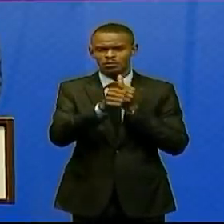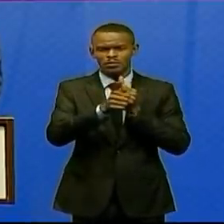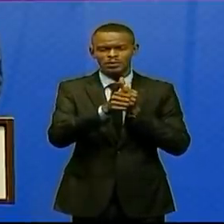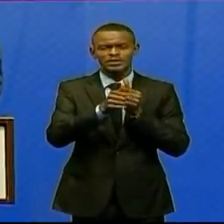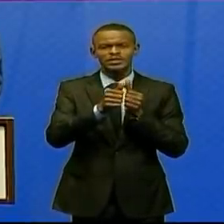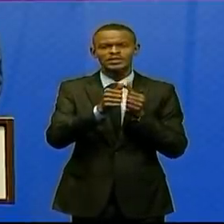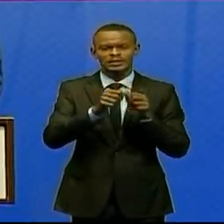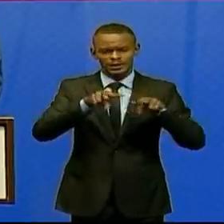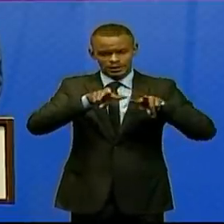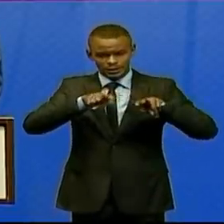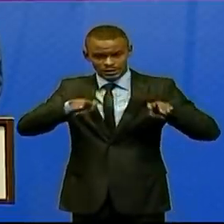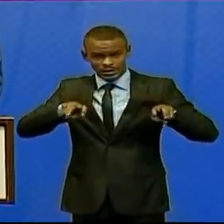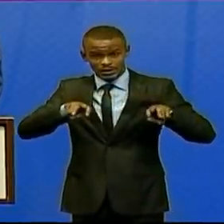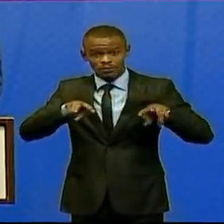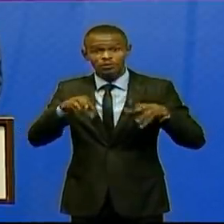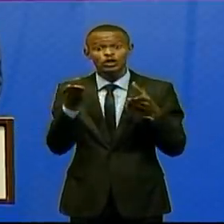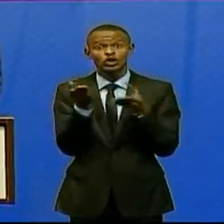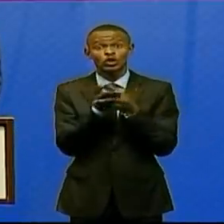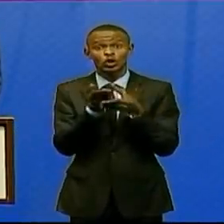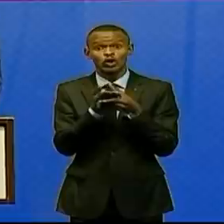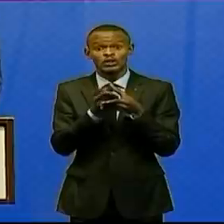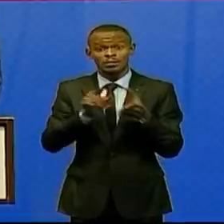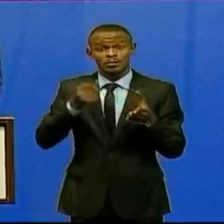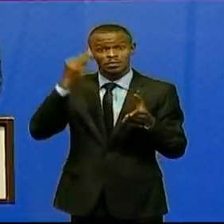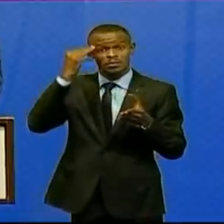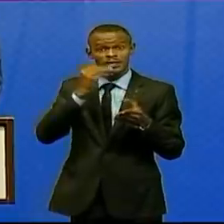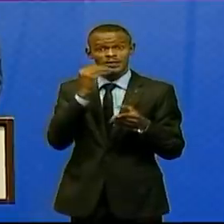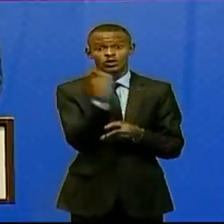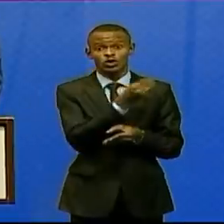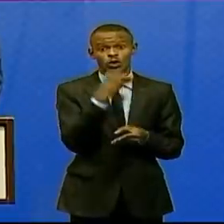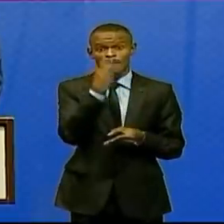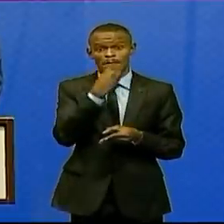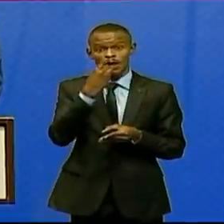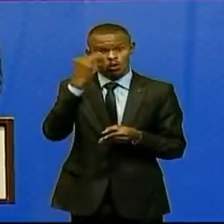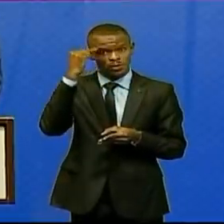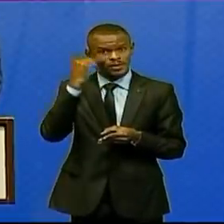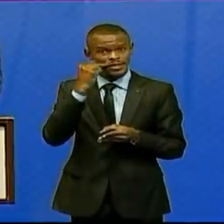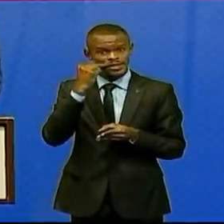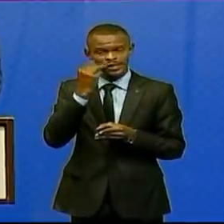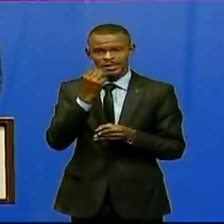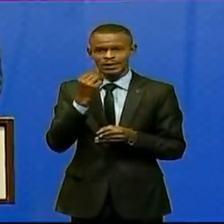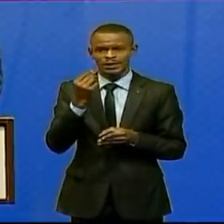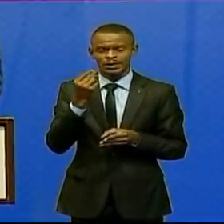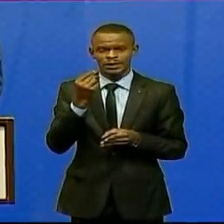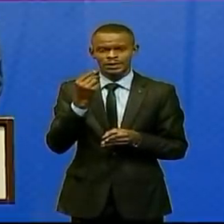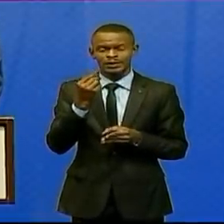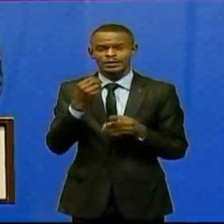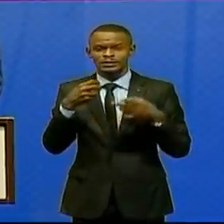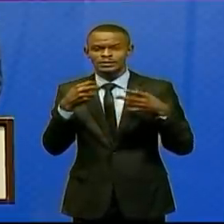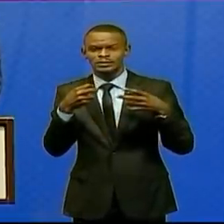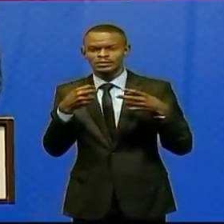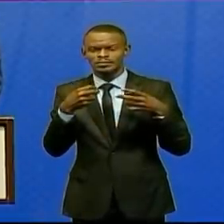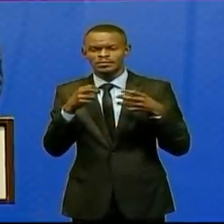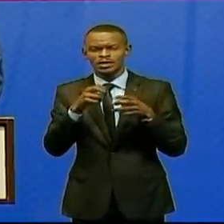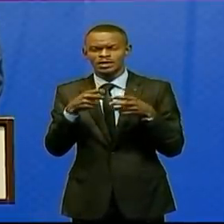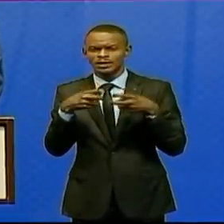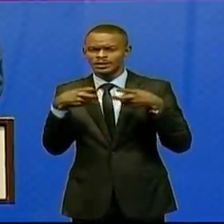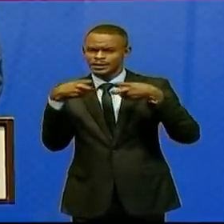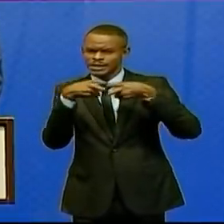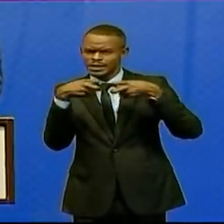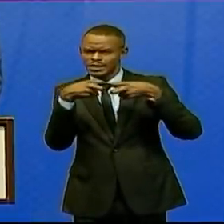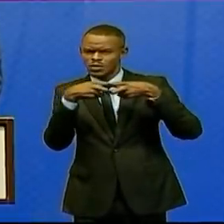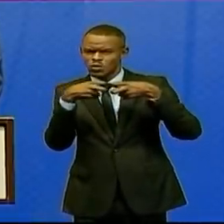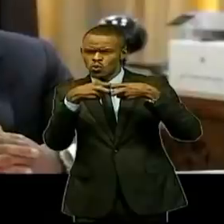au ministre des Ressources hydrauliques et électricité, qui est revenu sur les leçons à tirer de